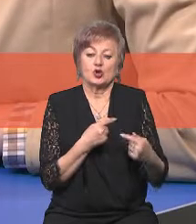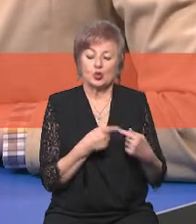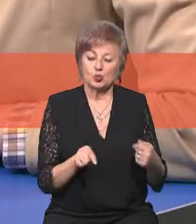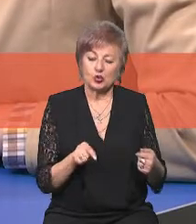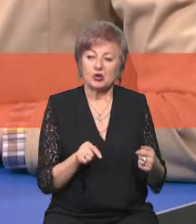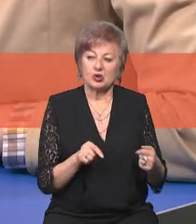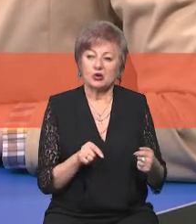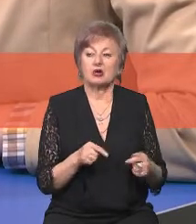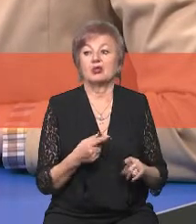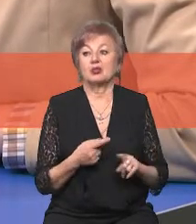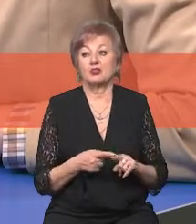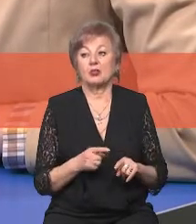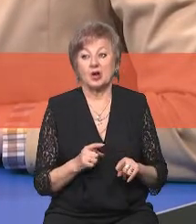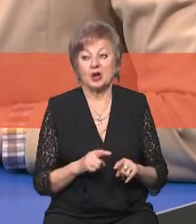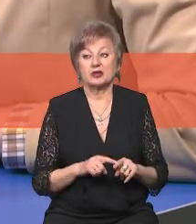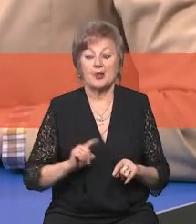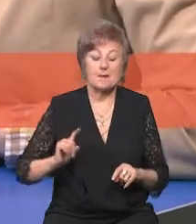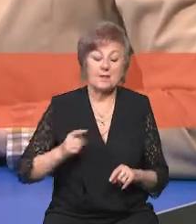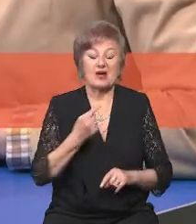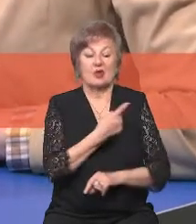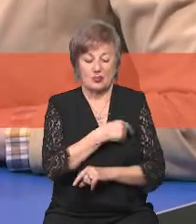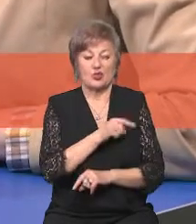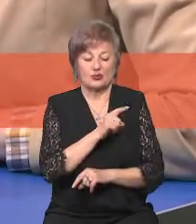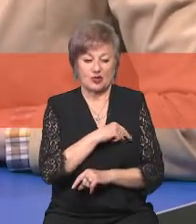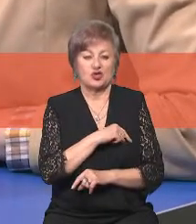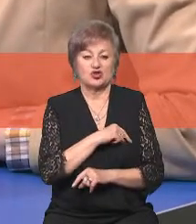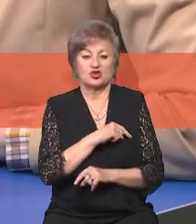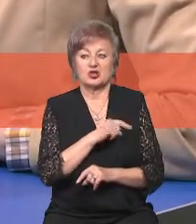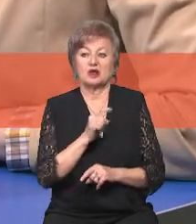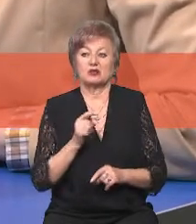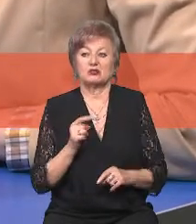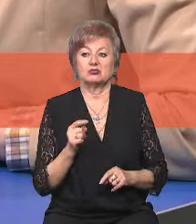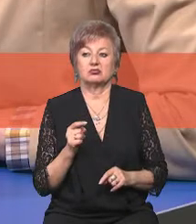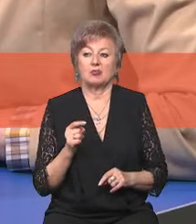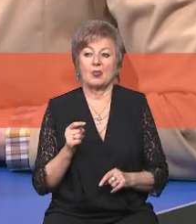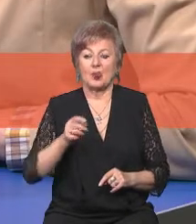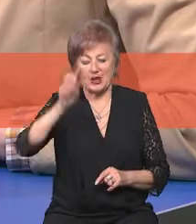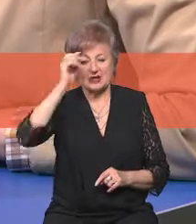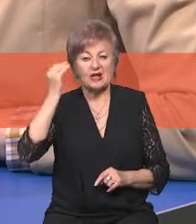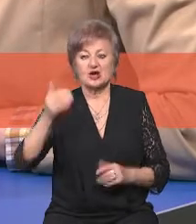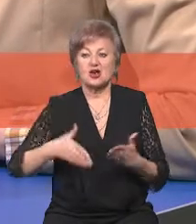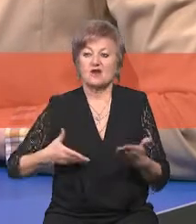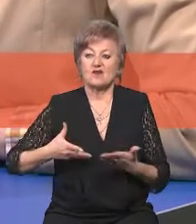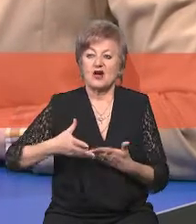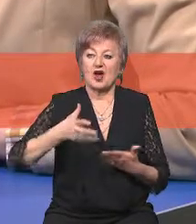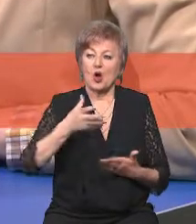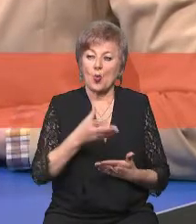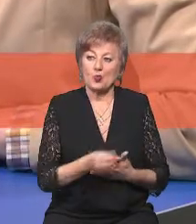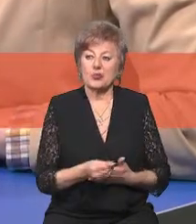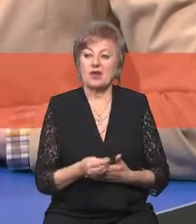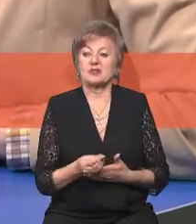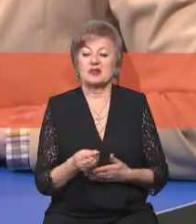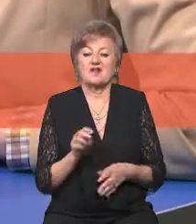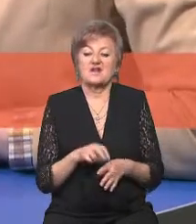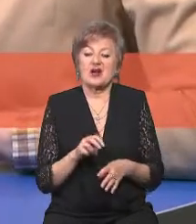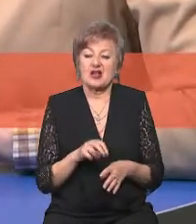видатків. І наразі первинна медична, первинна ланка у нас держава оплачує, це загальне, крім прийому